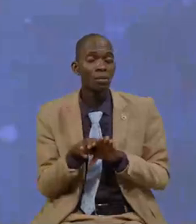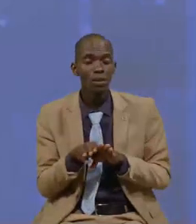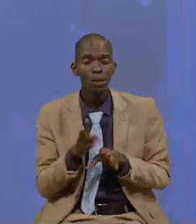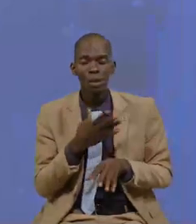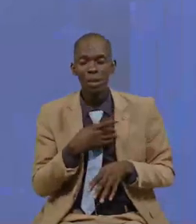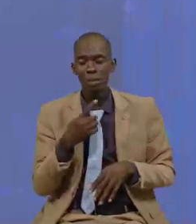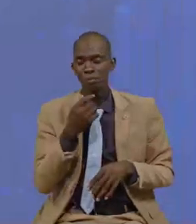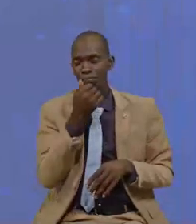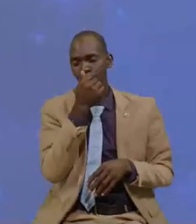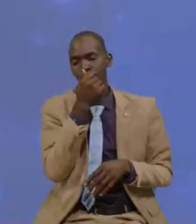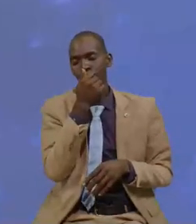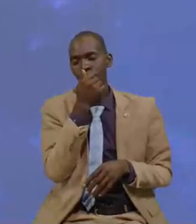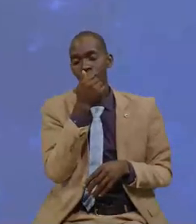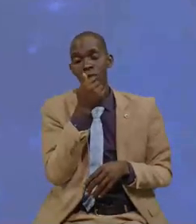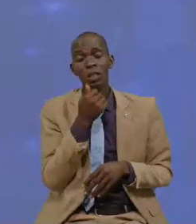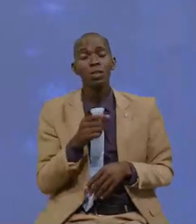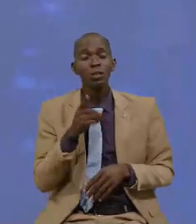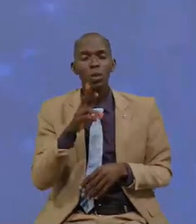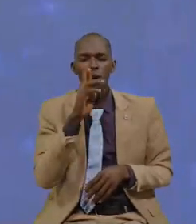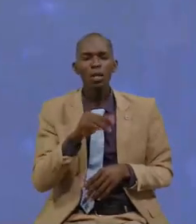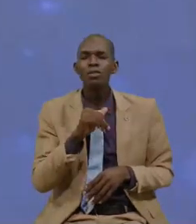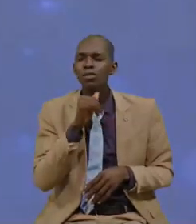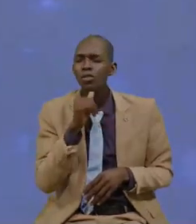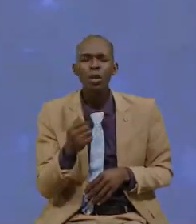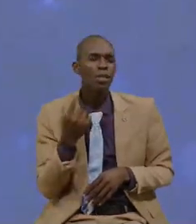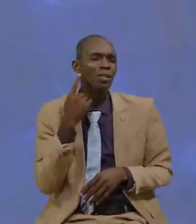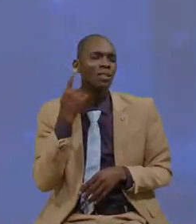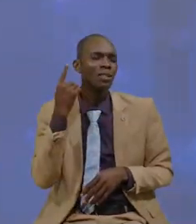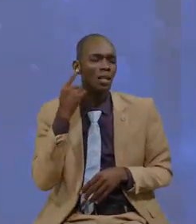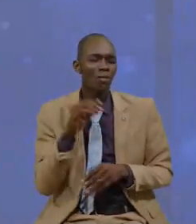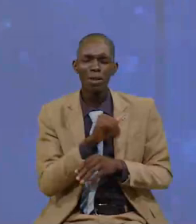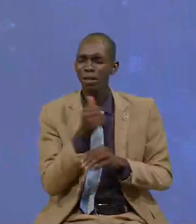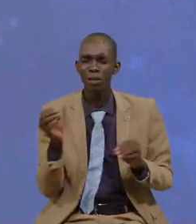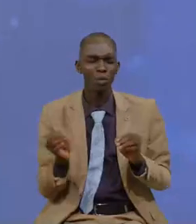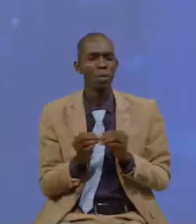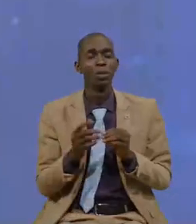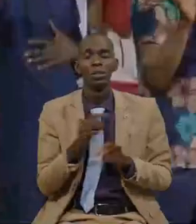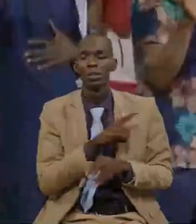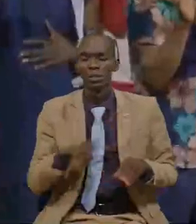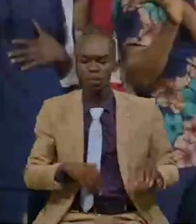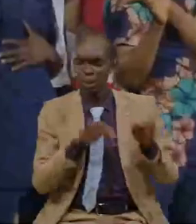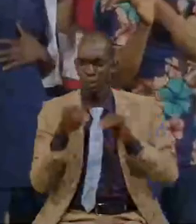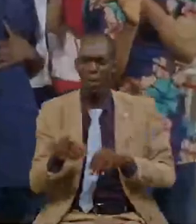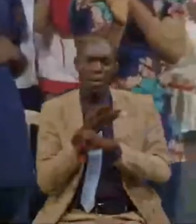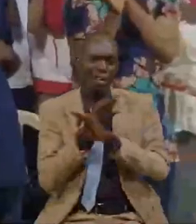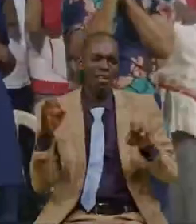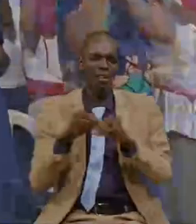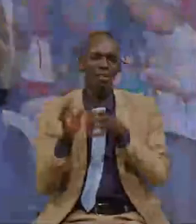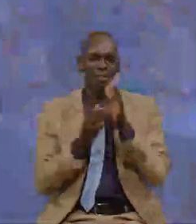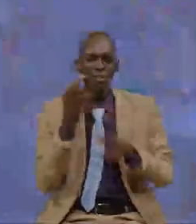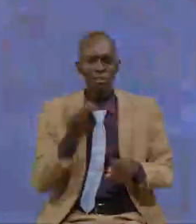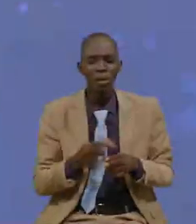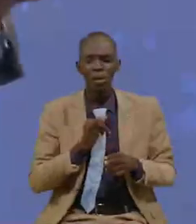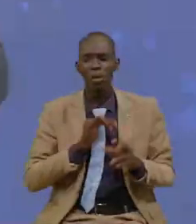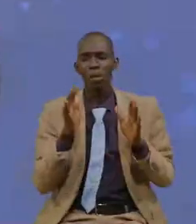La surdité et le mutisme. Vous n'êtes plus sourd. Que le Seigneur vous